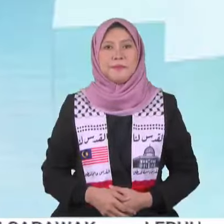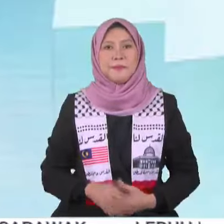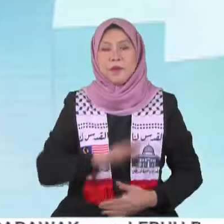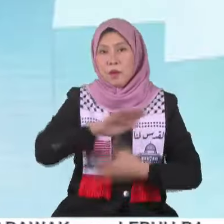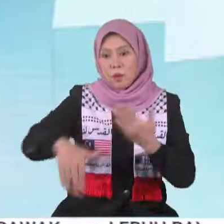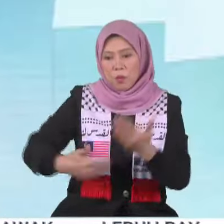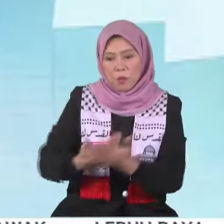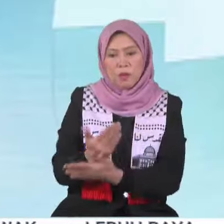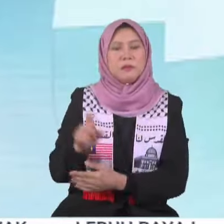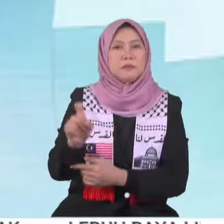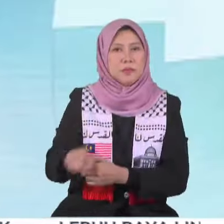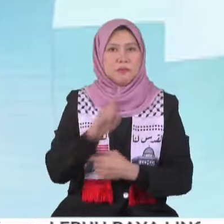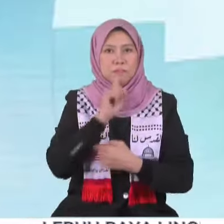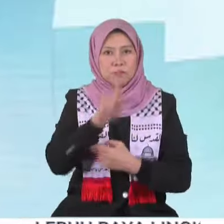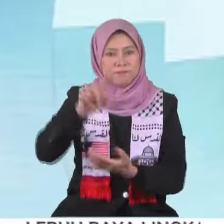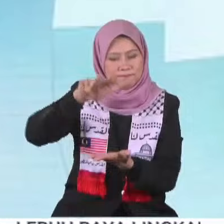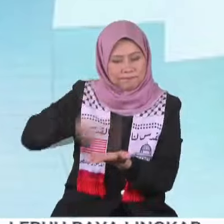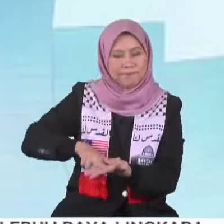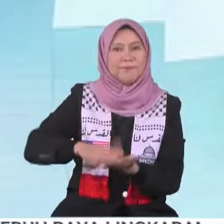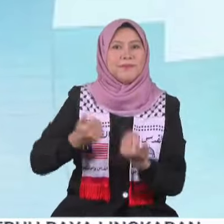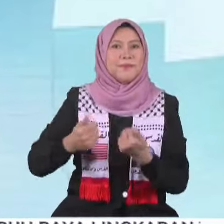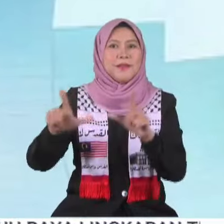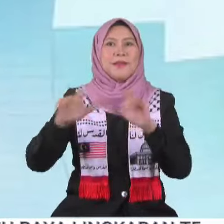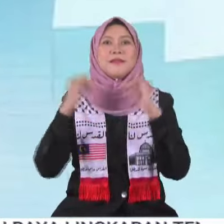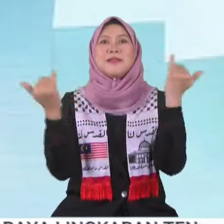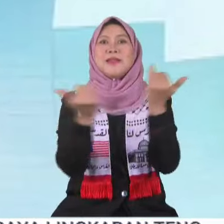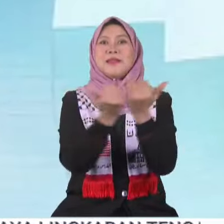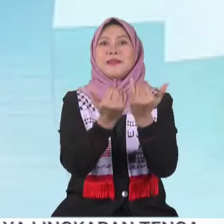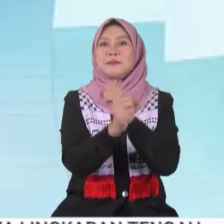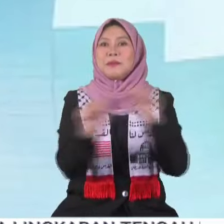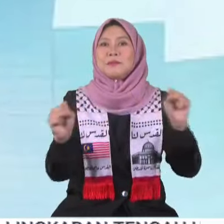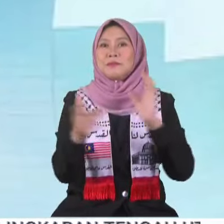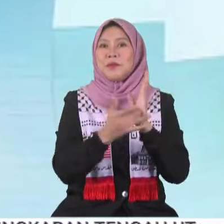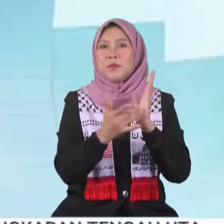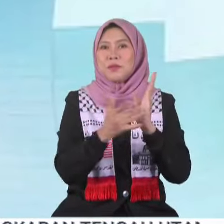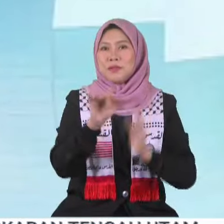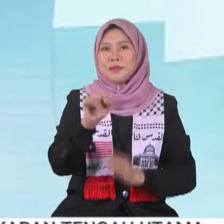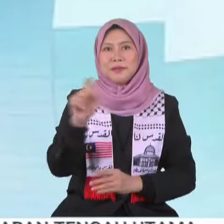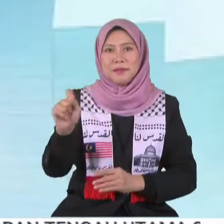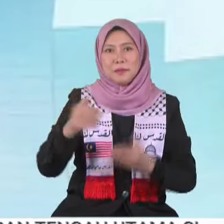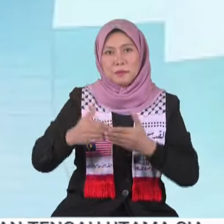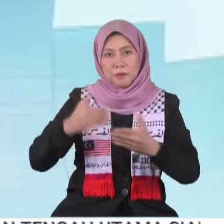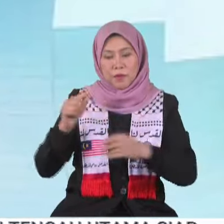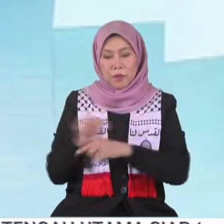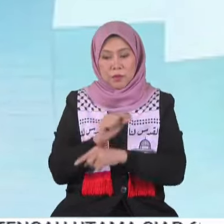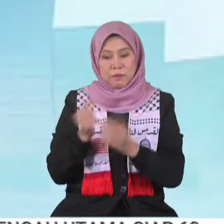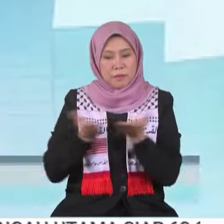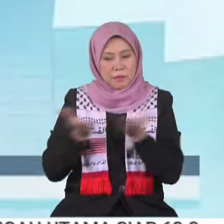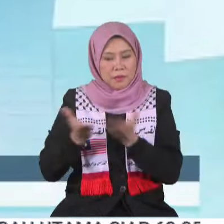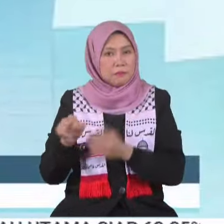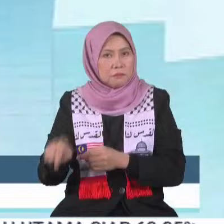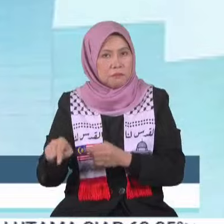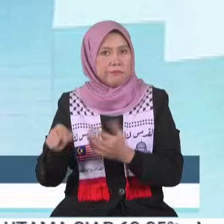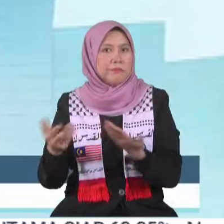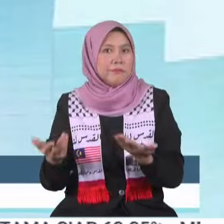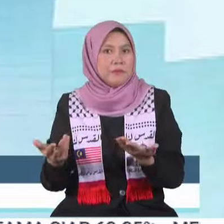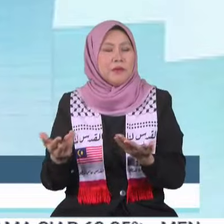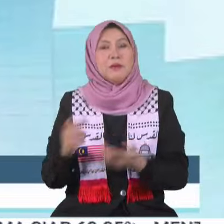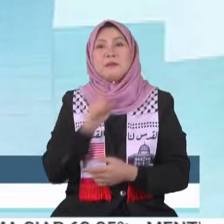Semua pihak perlu pastikan kesahihan dan kelayakan syarikat penyedia teknologi maklumat IT sebelum menggunakan perkhidmatan mereka